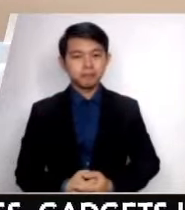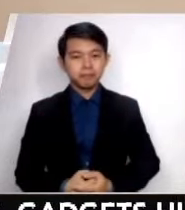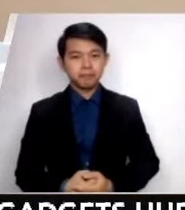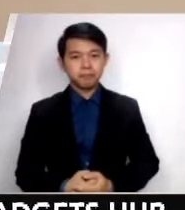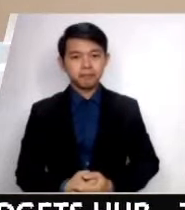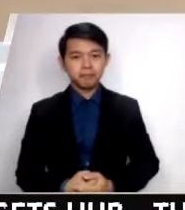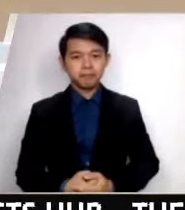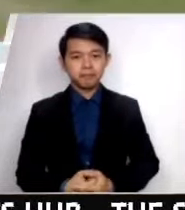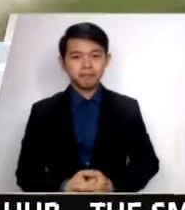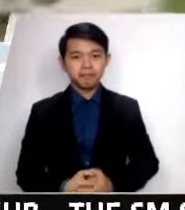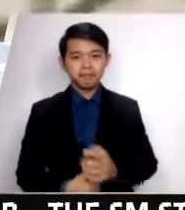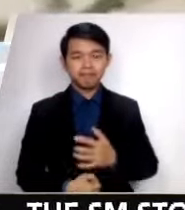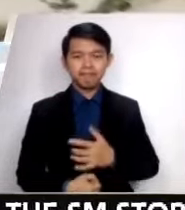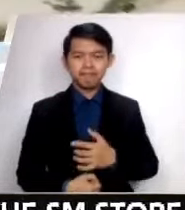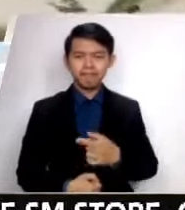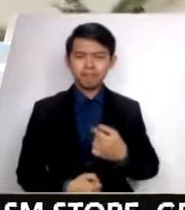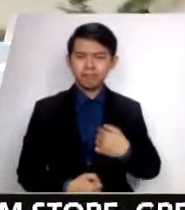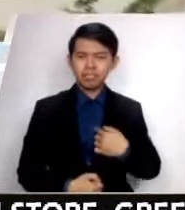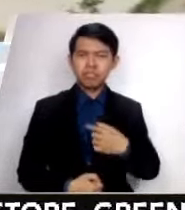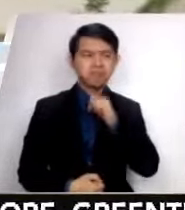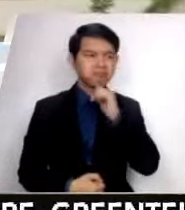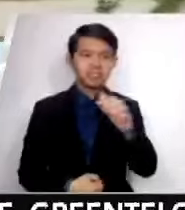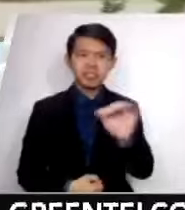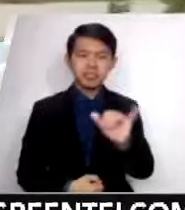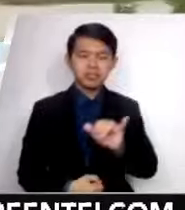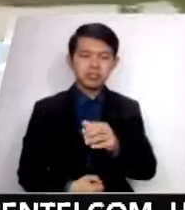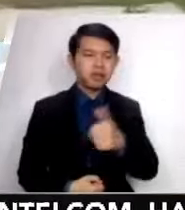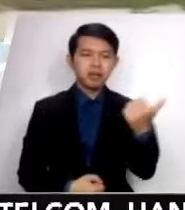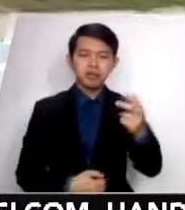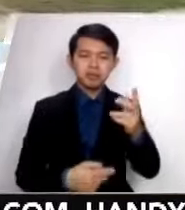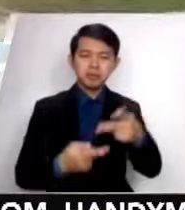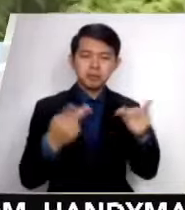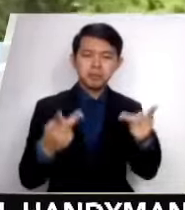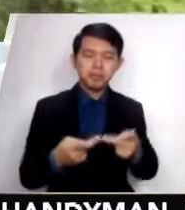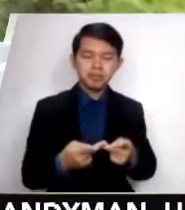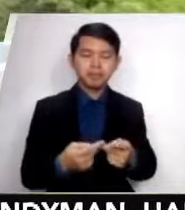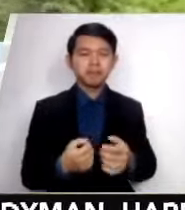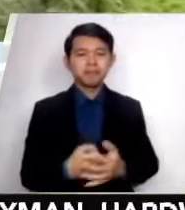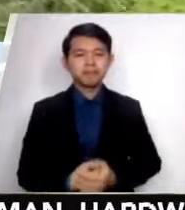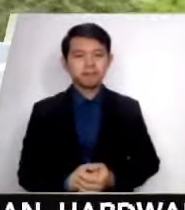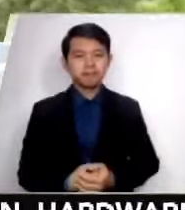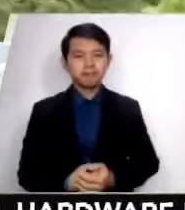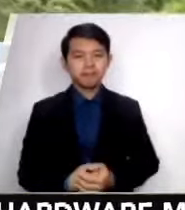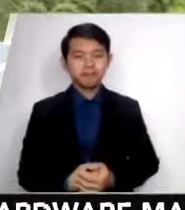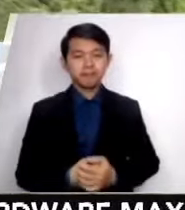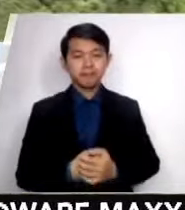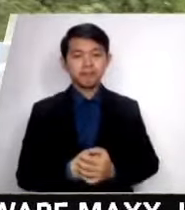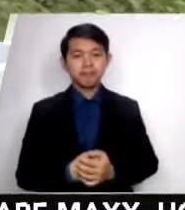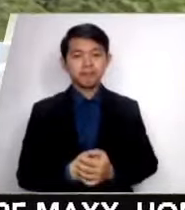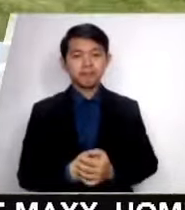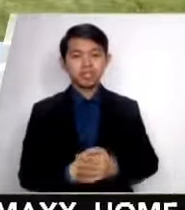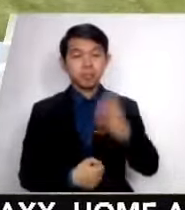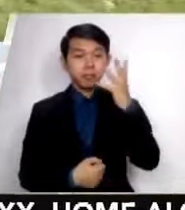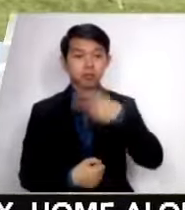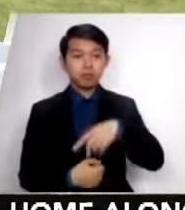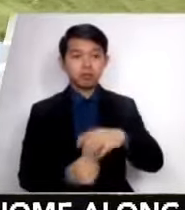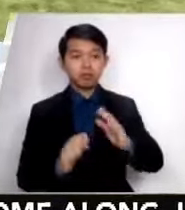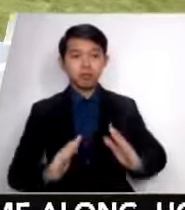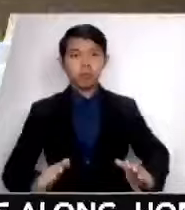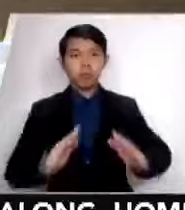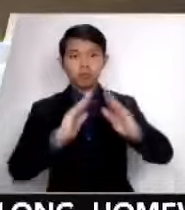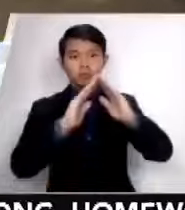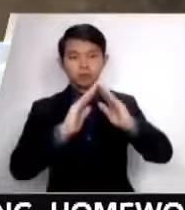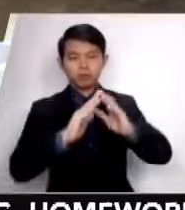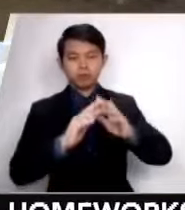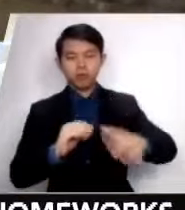na napuntahan ko. Isa sa mga alok ng probinsya ang breathtaking view sa kabundukan na may mayamang